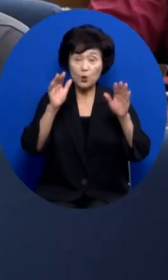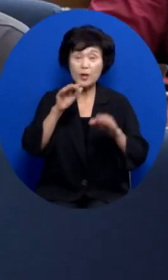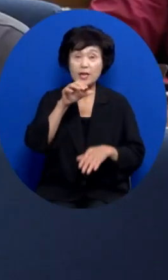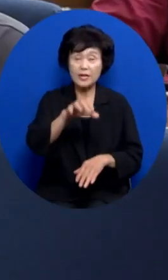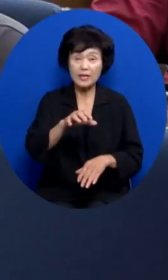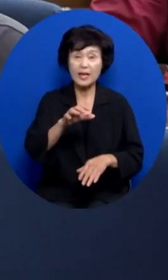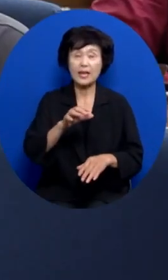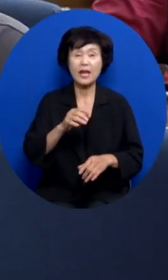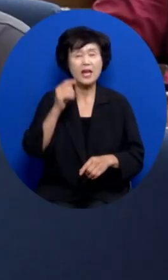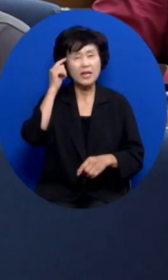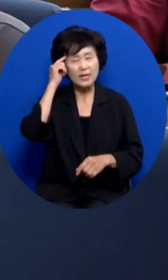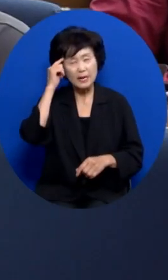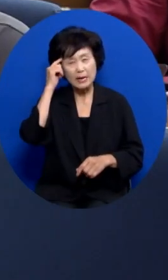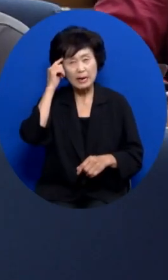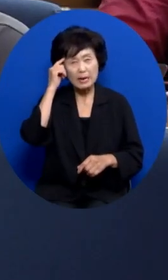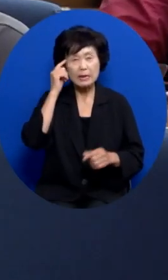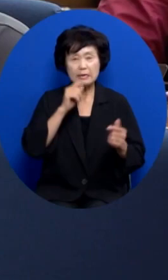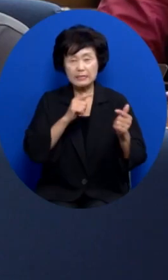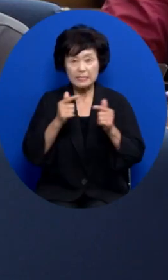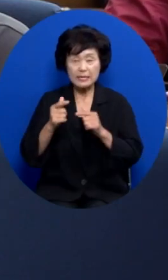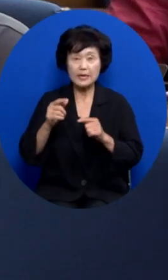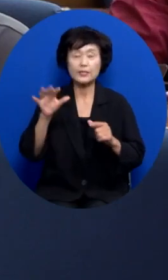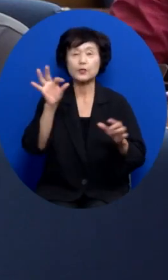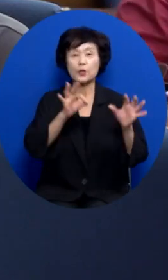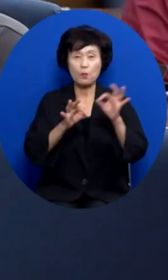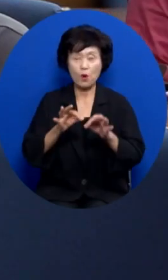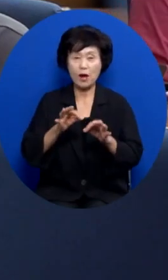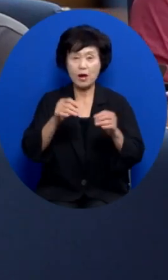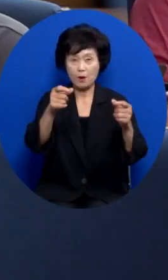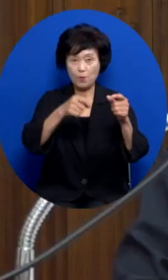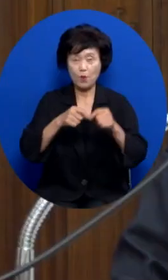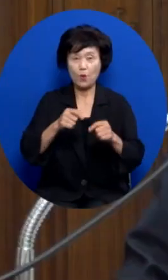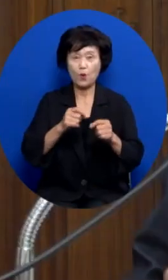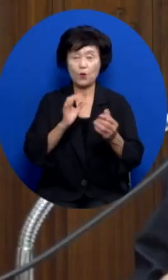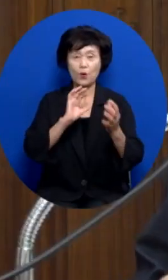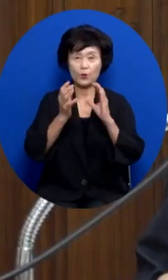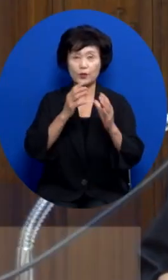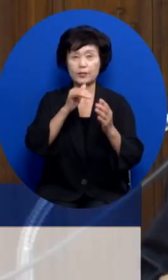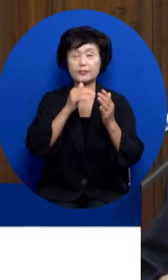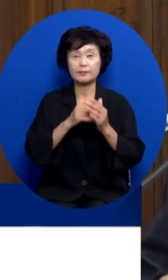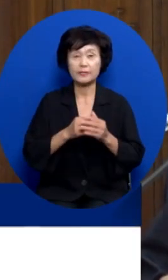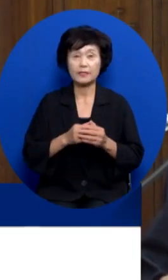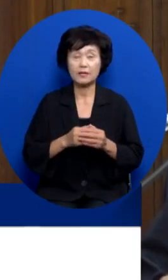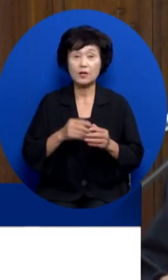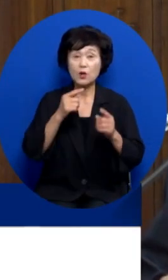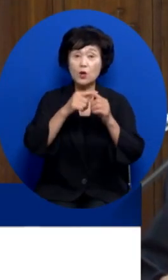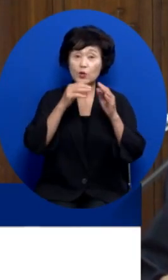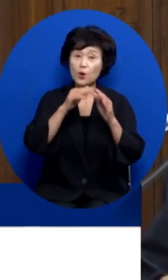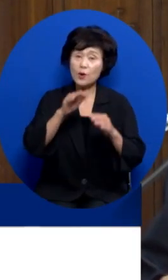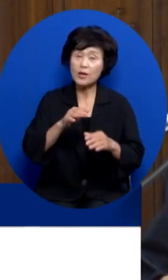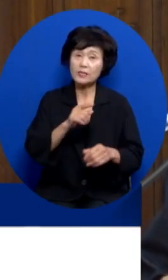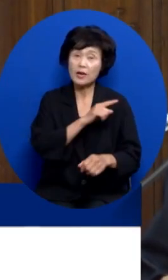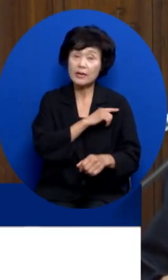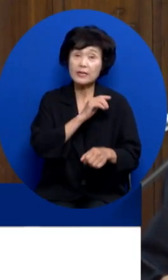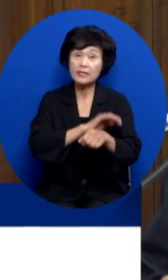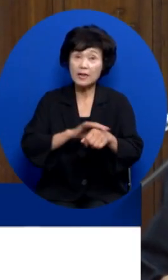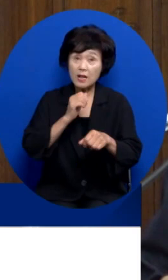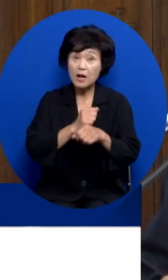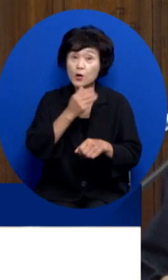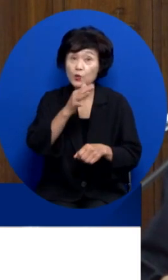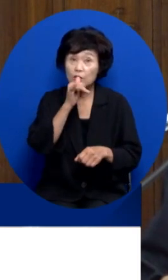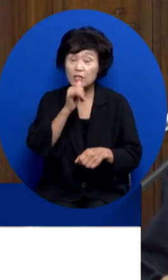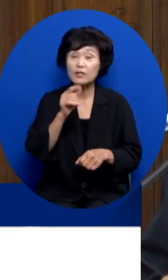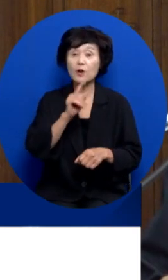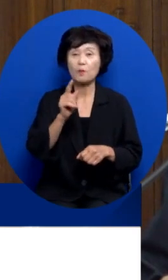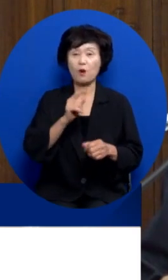이데올로기에 빠지지 않는 공론의 장이 될 수 있다고 강조했습니다. 교회가 더 탁월하게 할 수 있는 것들이 무엇이냐면